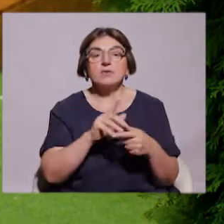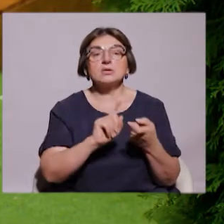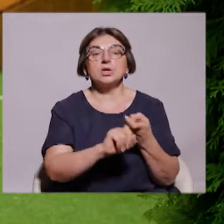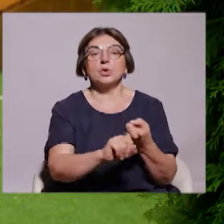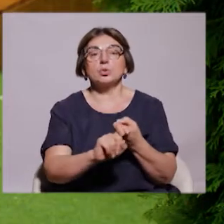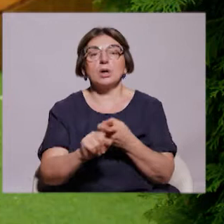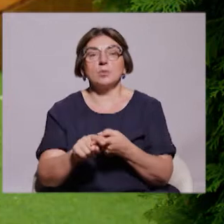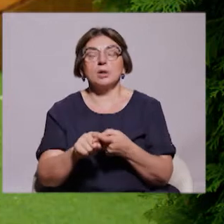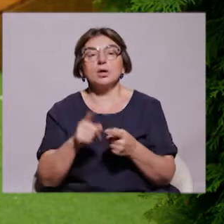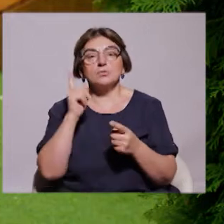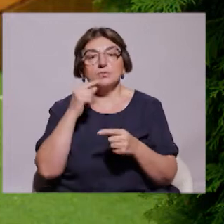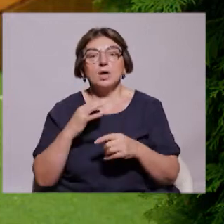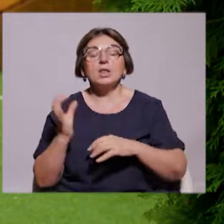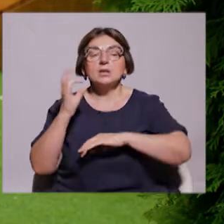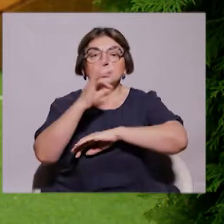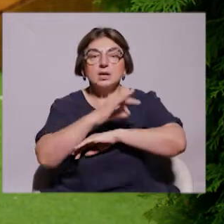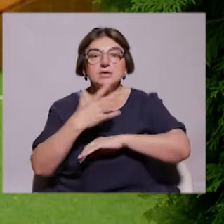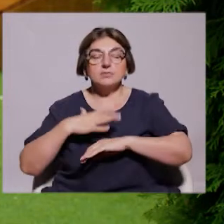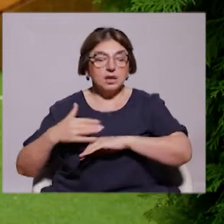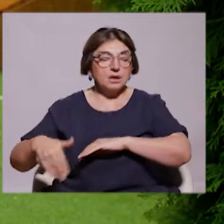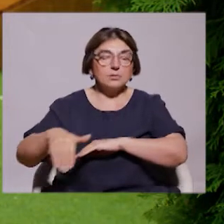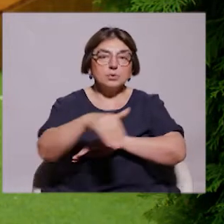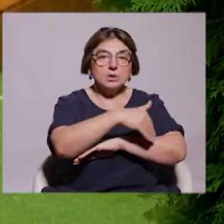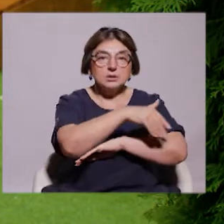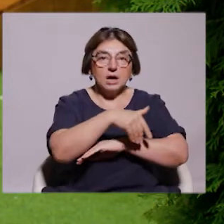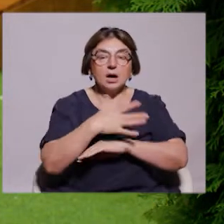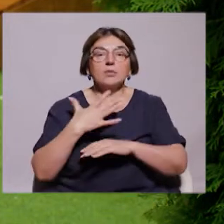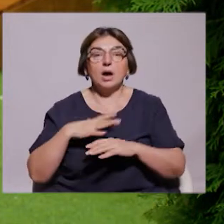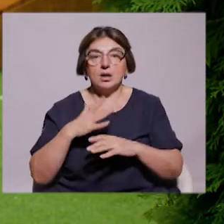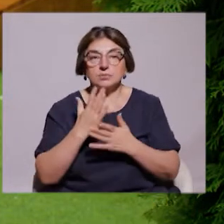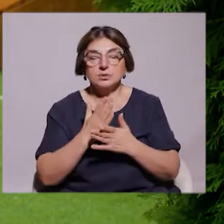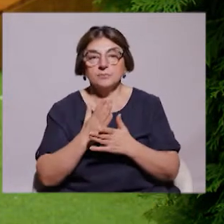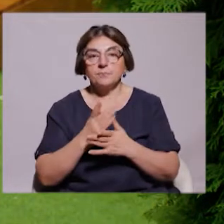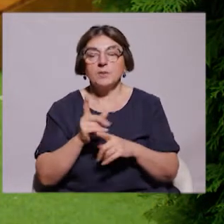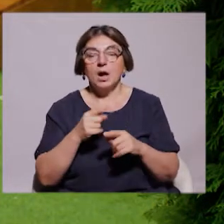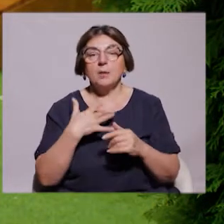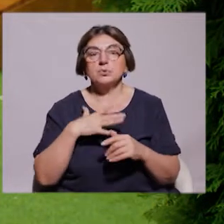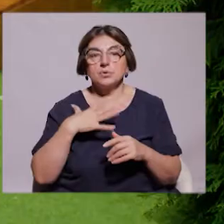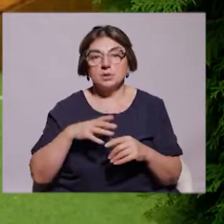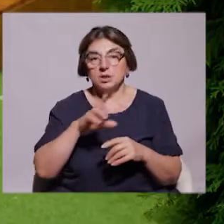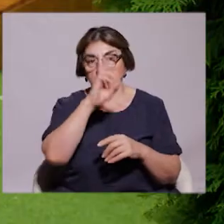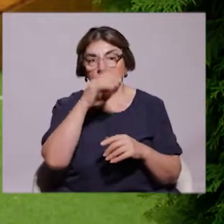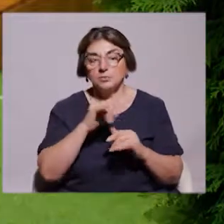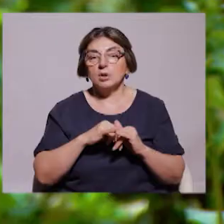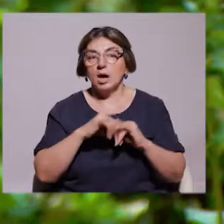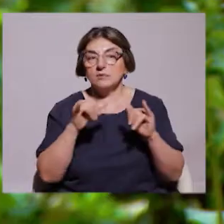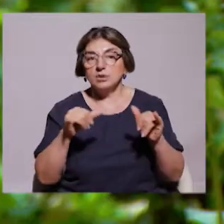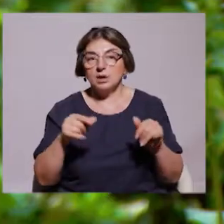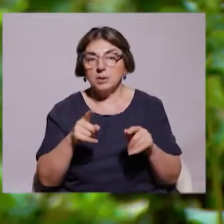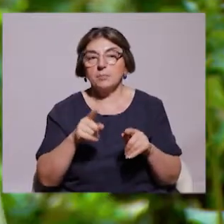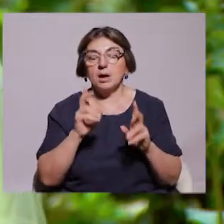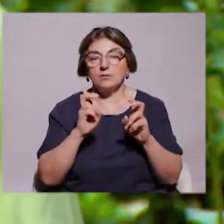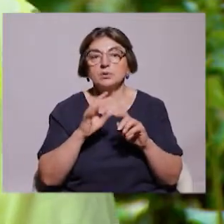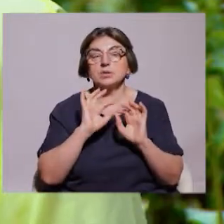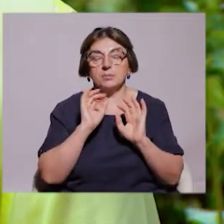აკრავს დასავლეთ საქართველოსაც და ქონდა თუ არა ამას მნიშვნელობა ჩვენი ქვეყნის განვითარებისათვის, ამას გავიგებთ სწორედ ამ გაკვეთილზე.